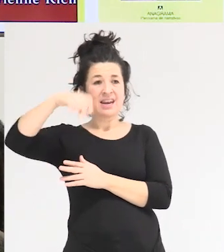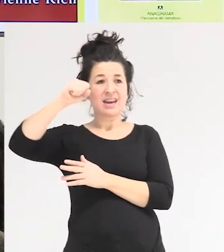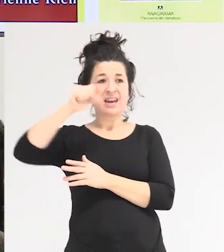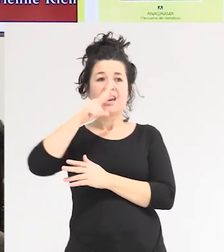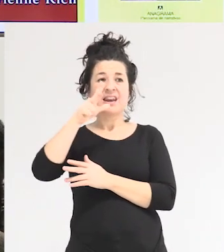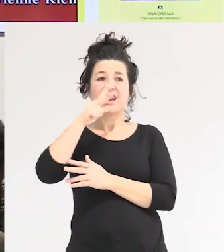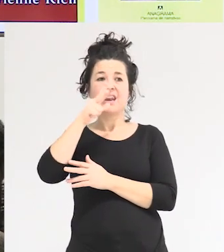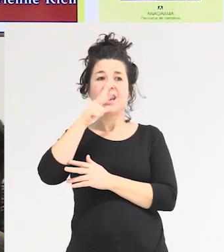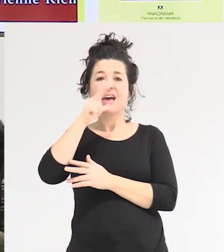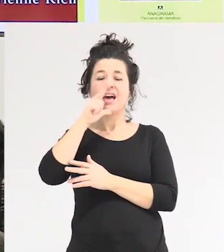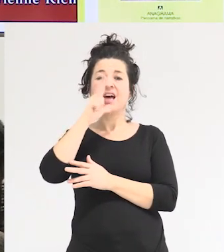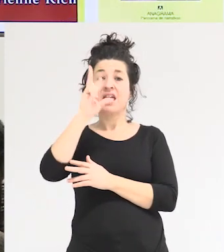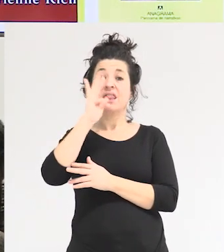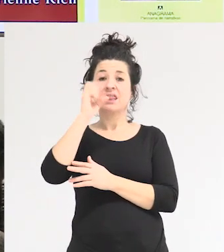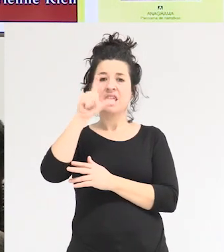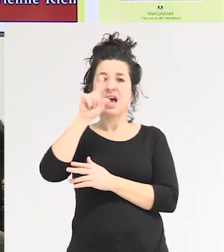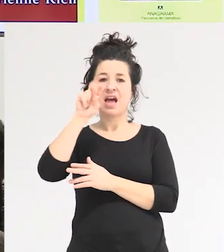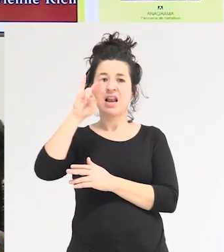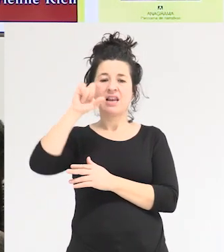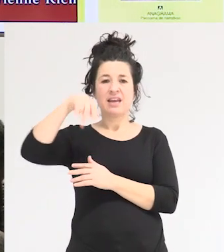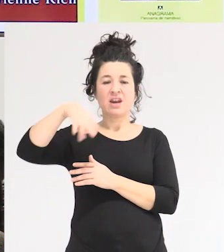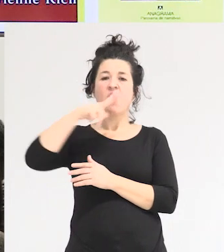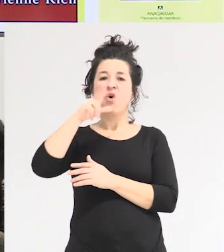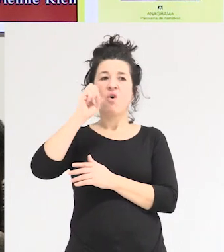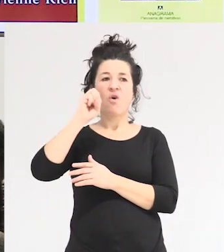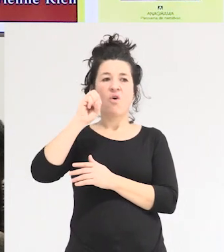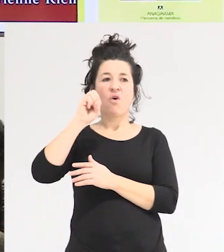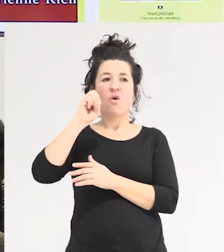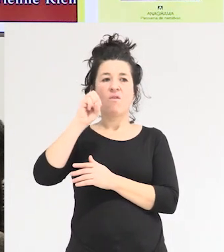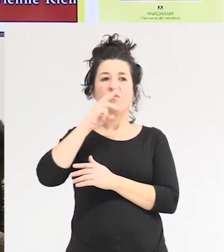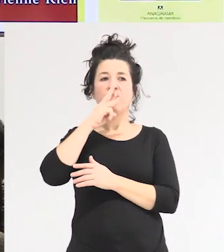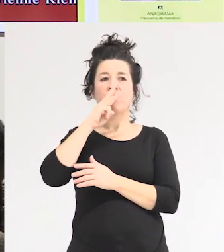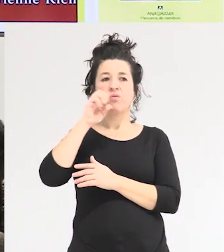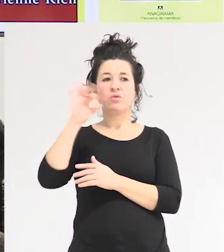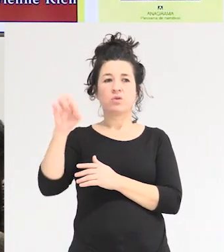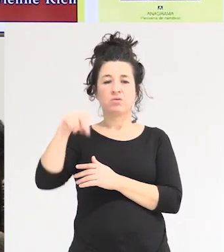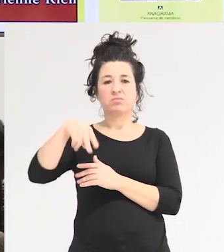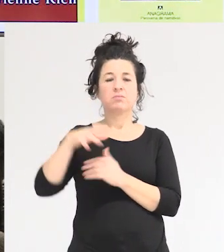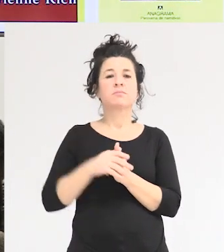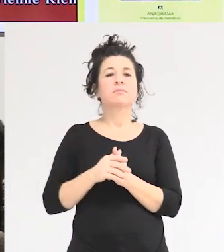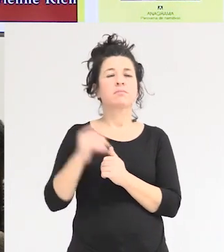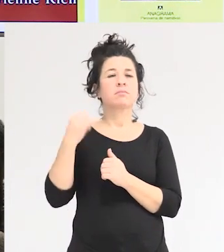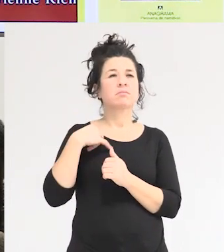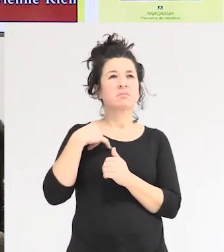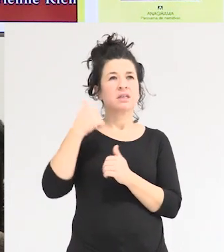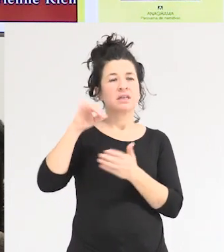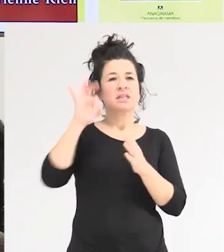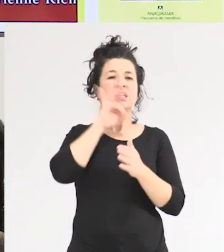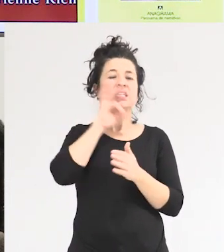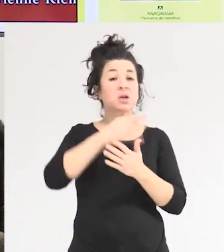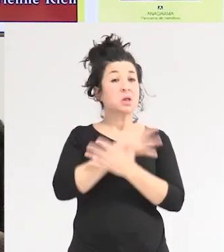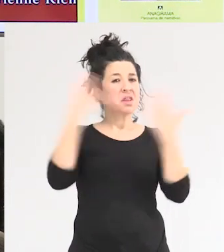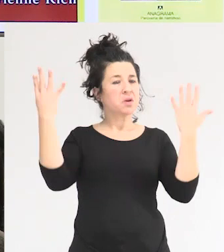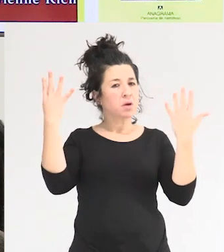Batuetako literaturaren aitetako bat, esan daiteke, patriarkaetako bat, ez, 19. mendeko idazle